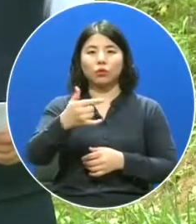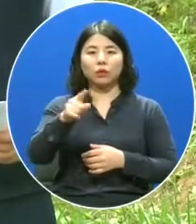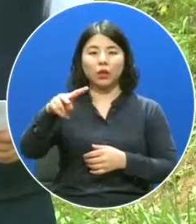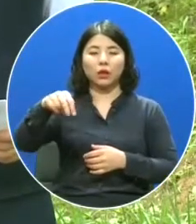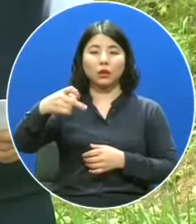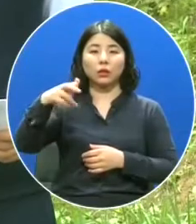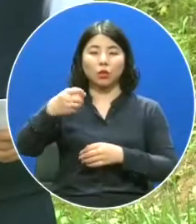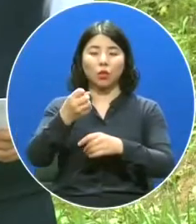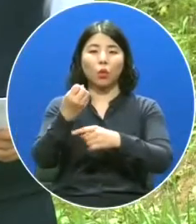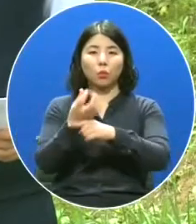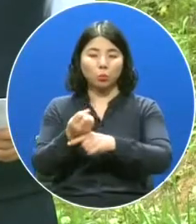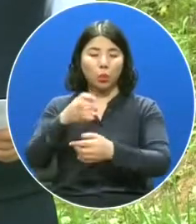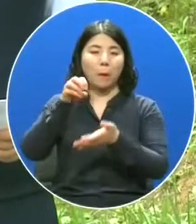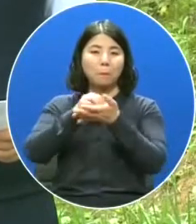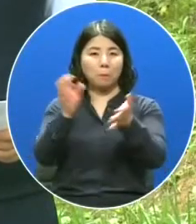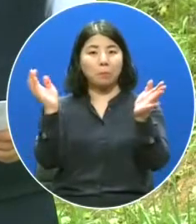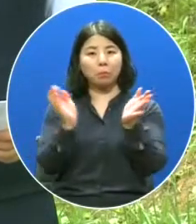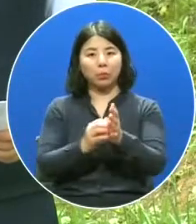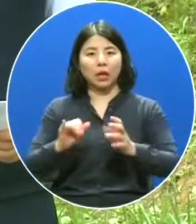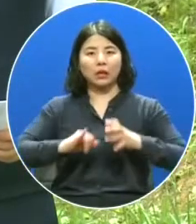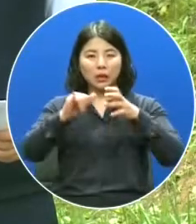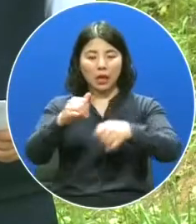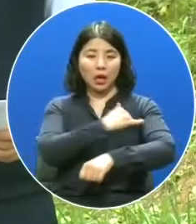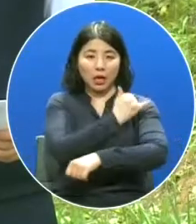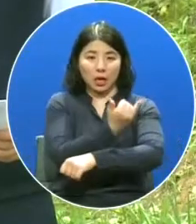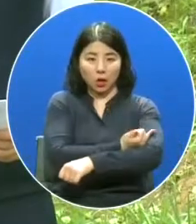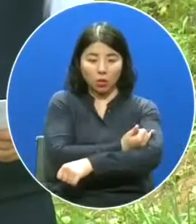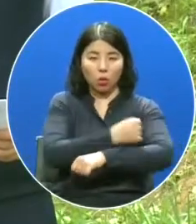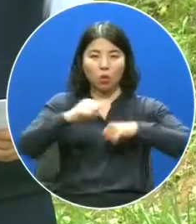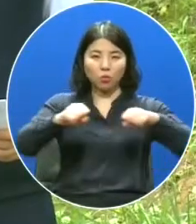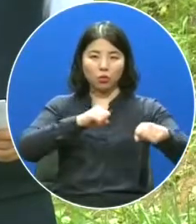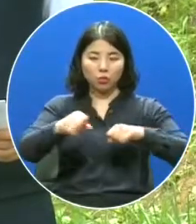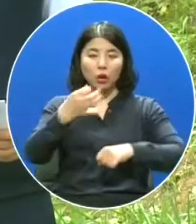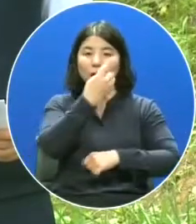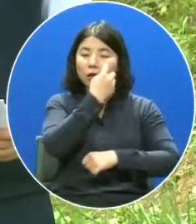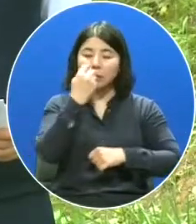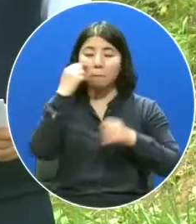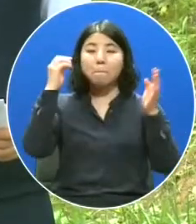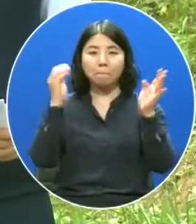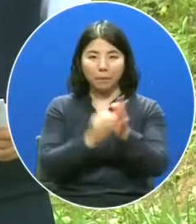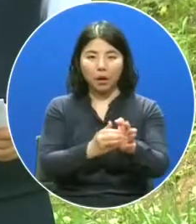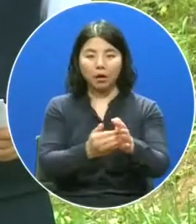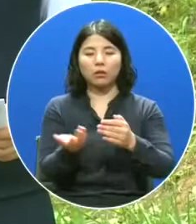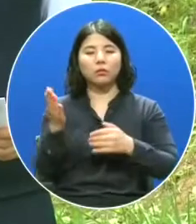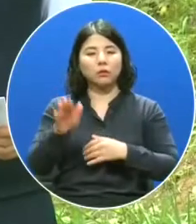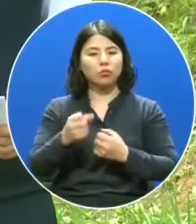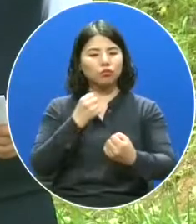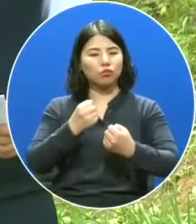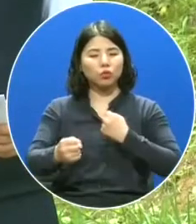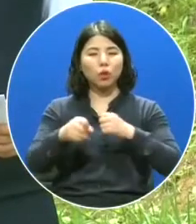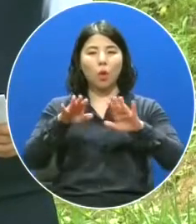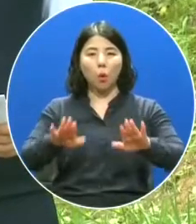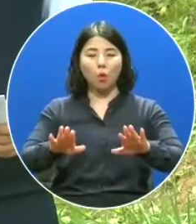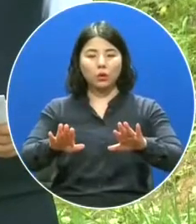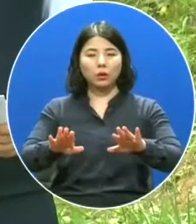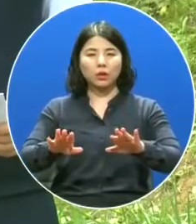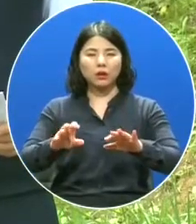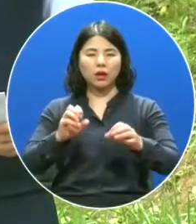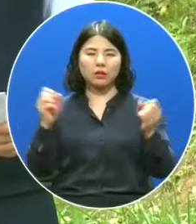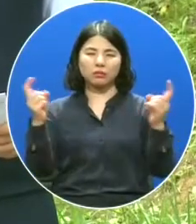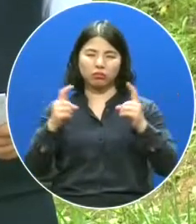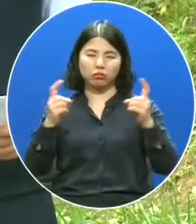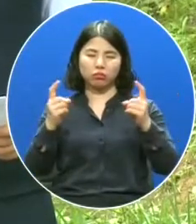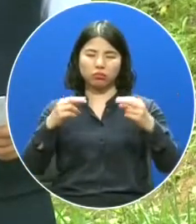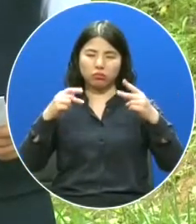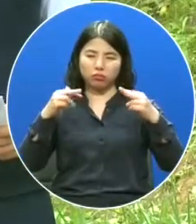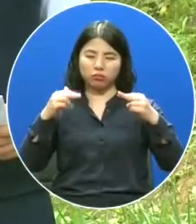세계기록유산으로 등재되면서 세계적인 인권운동으로 입증되었음에도 불구하고 오늘날 5.18